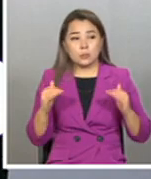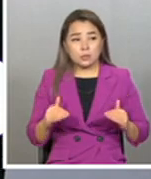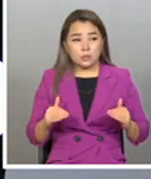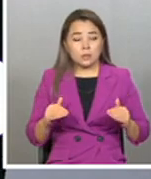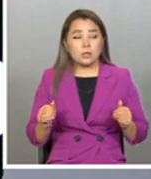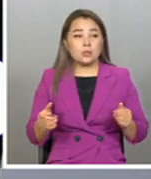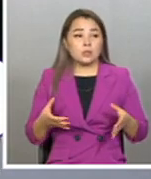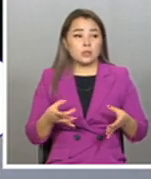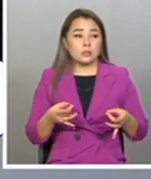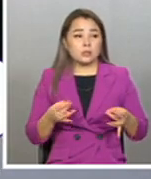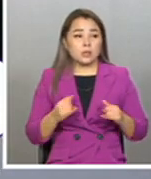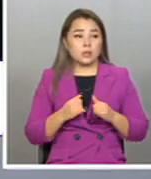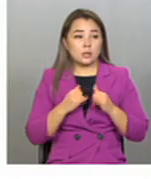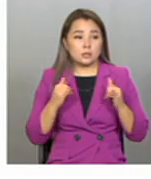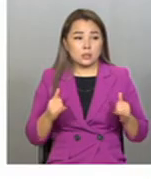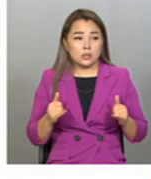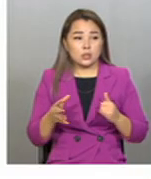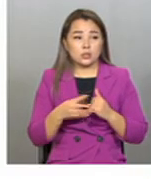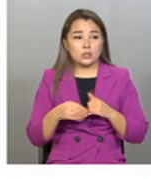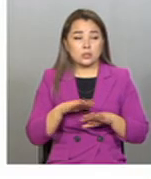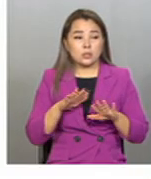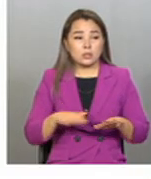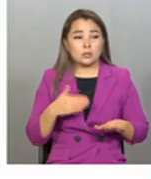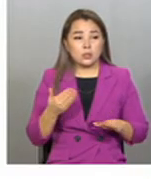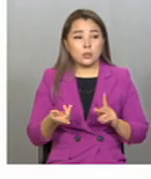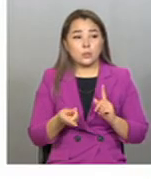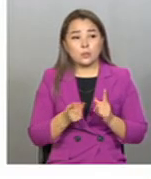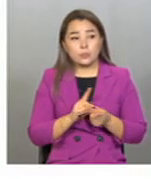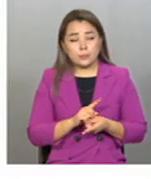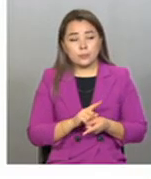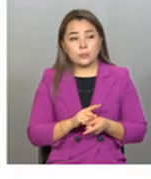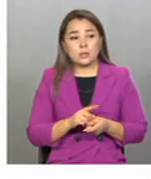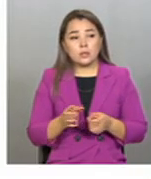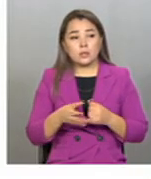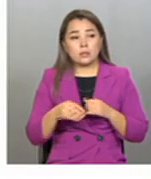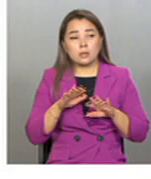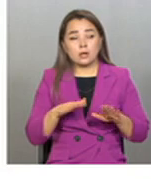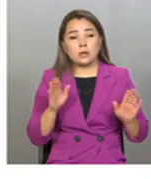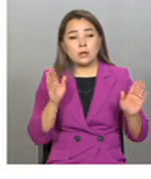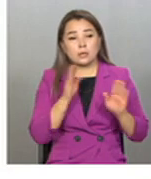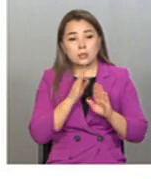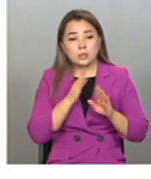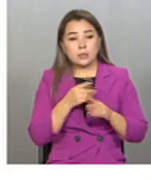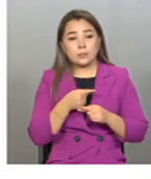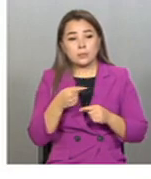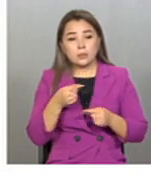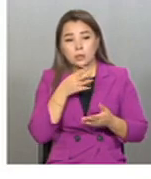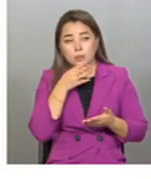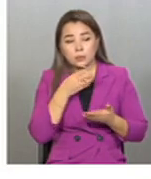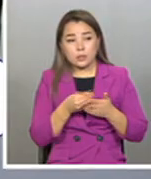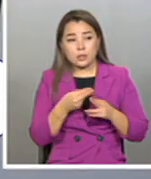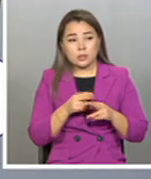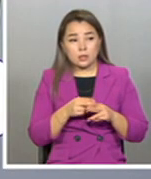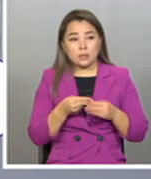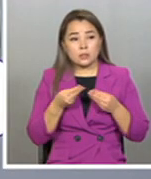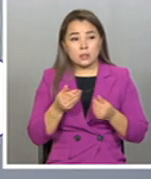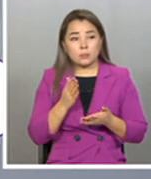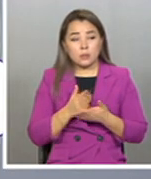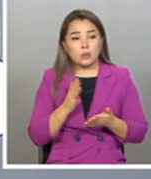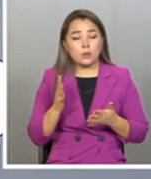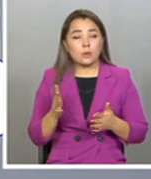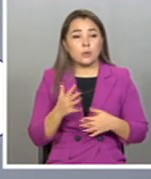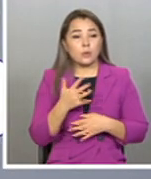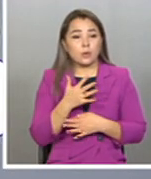арттырады, жер бетін өзгертеді, жергілікті климатқа өзіндік әсерін тигізеді. Адамдардың орман жолақтарын